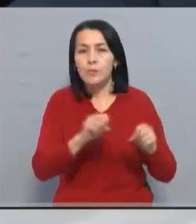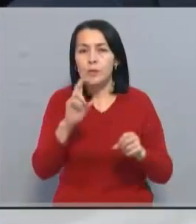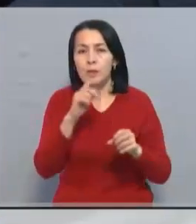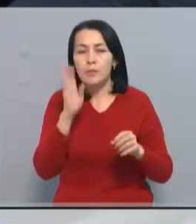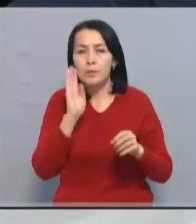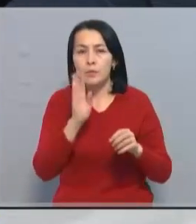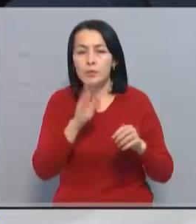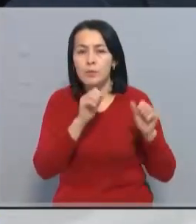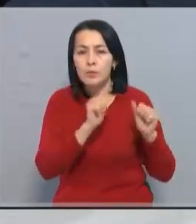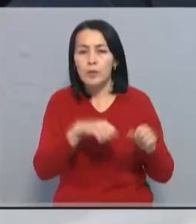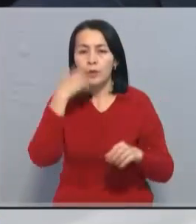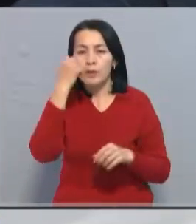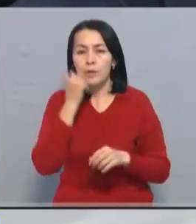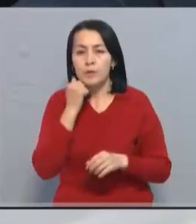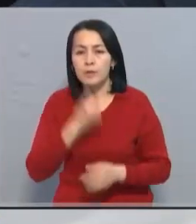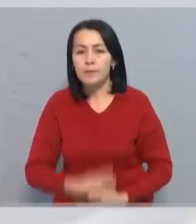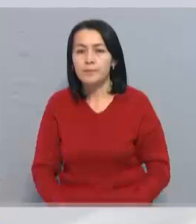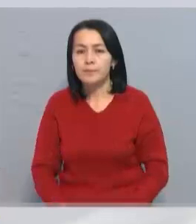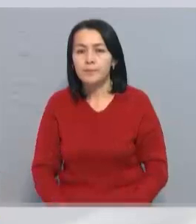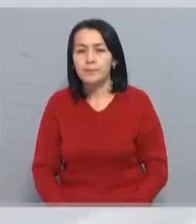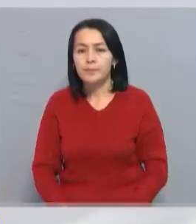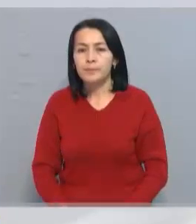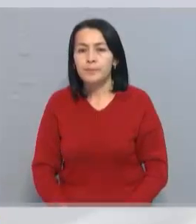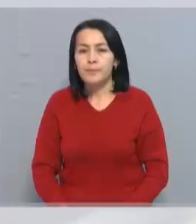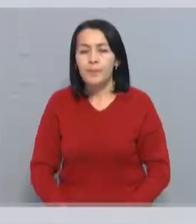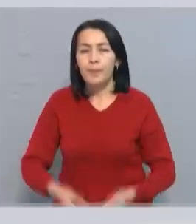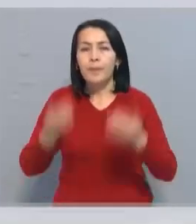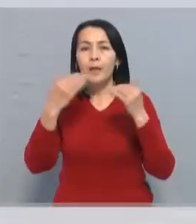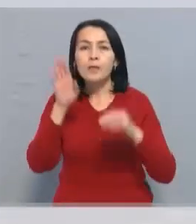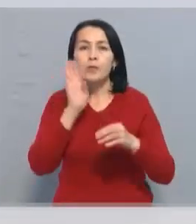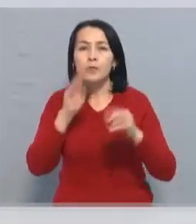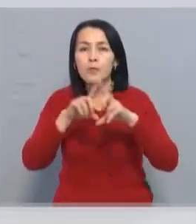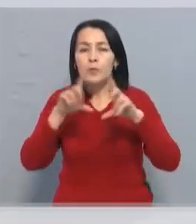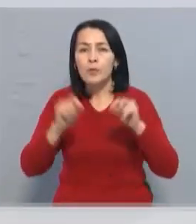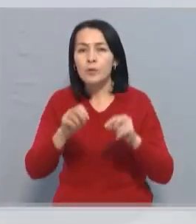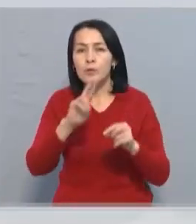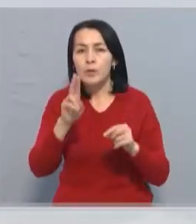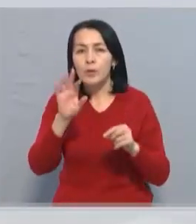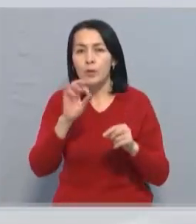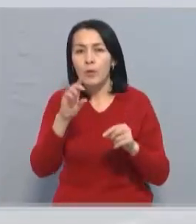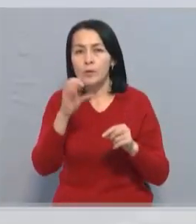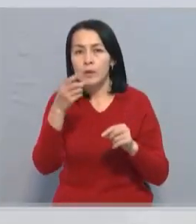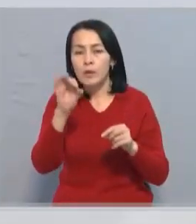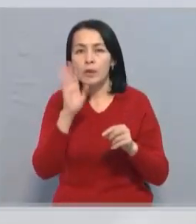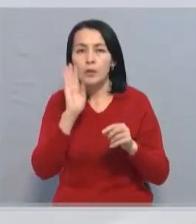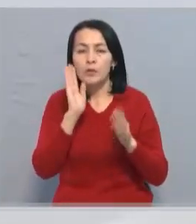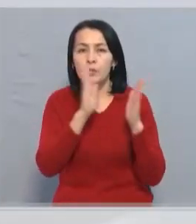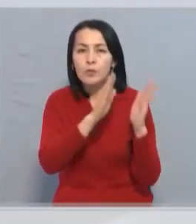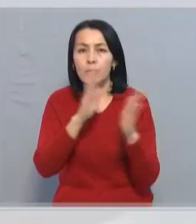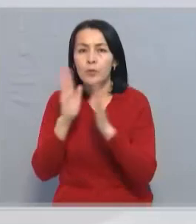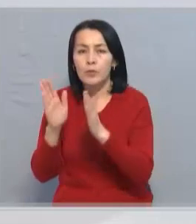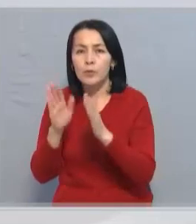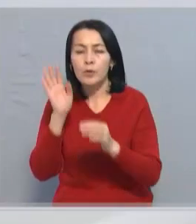су тоғанының тозығы жеткен. Қазсушар мекемесі тарапынан Көксарай су реттегішін бөгетіндегі